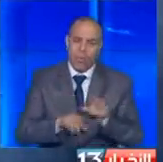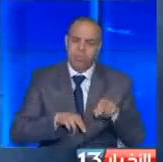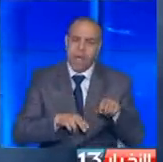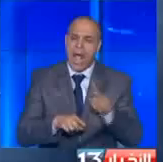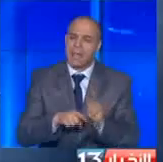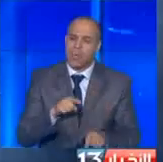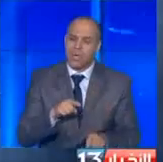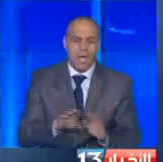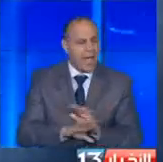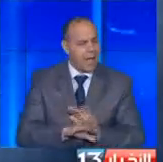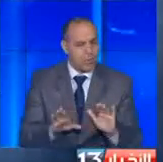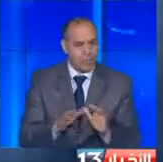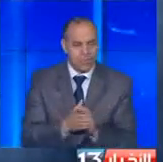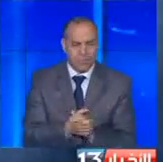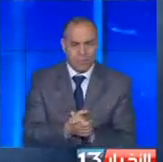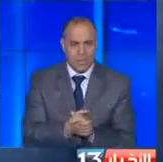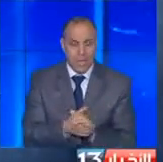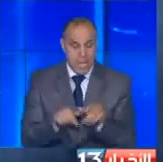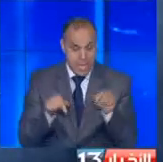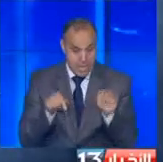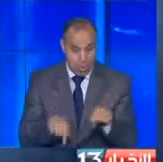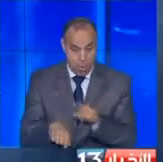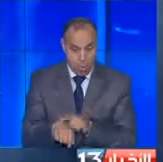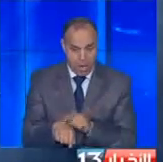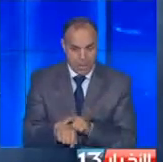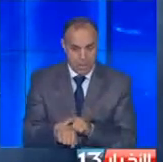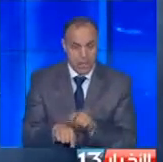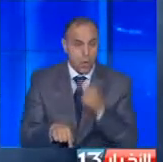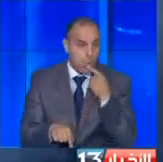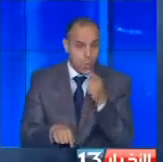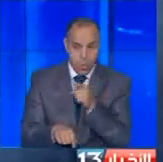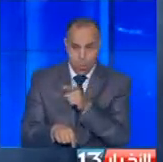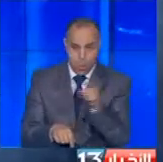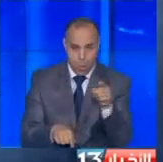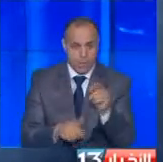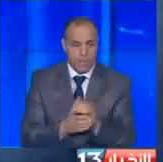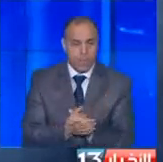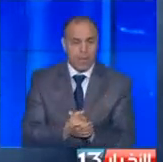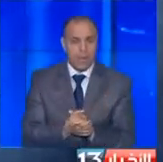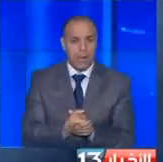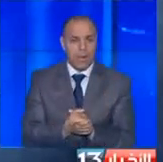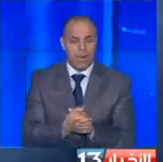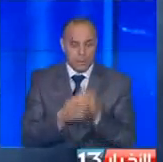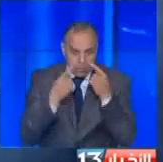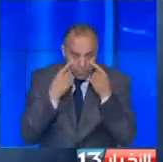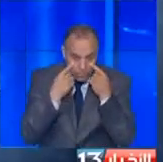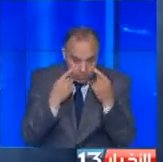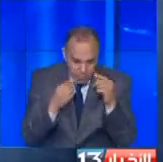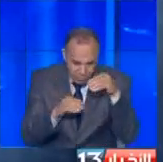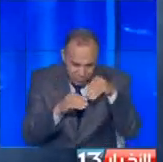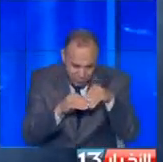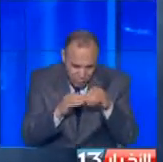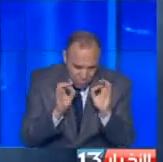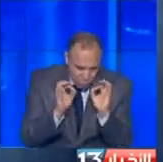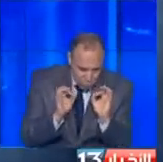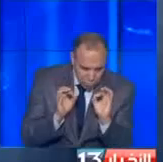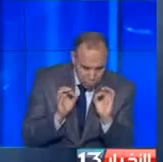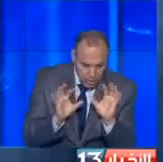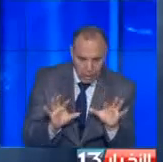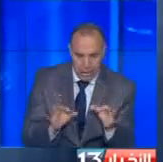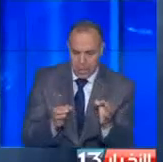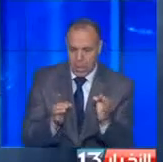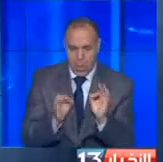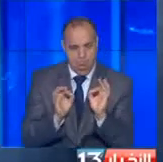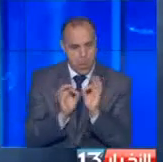مثل خطورة على الأمن العام. لكن إلى حد الآن أنه نقولوه أنه بعد التثبت من الجسم هذا المشبوه لم يتم